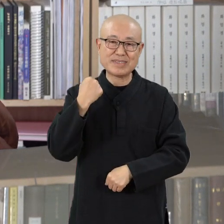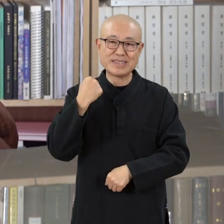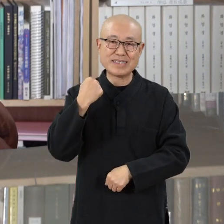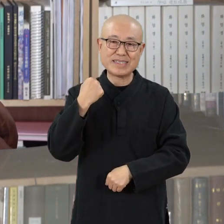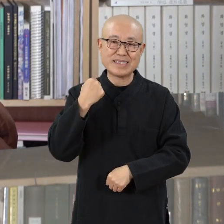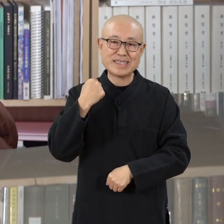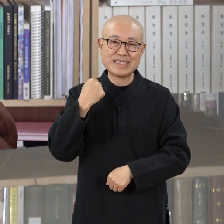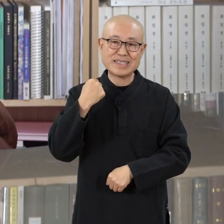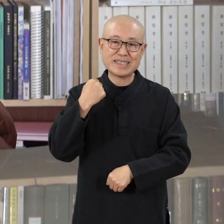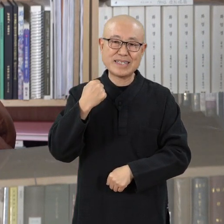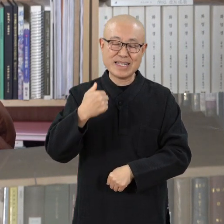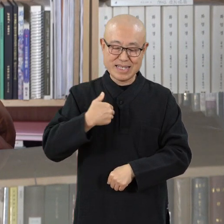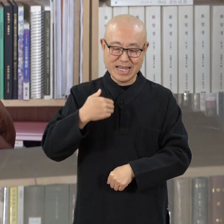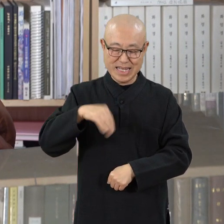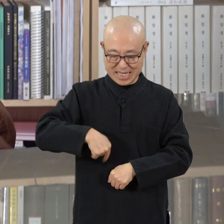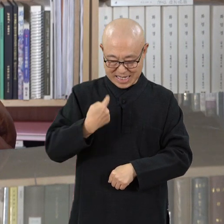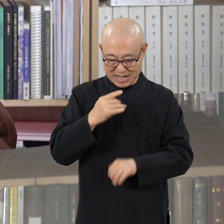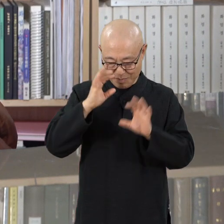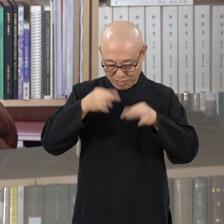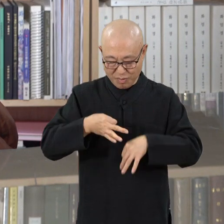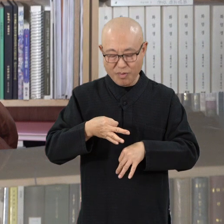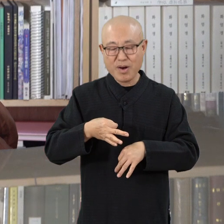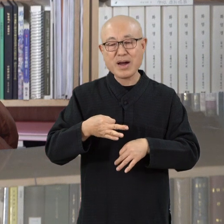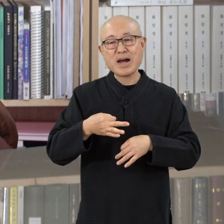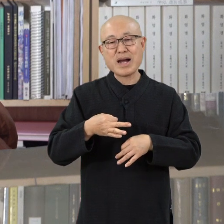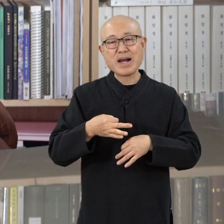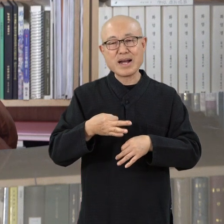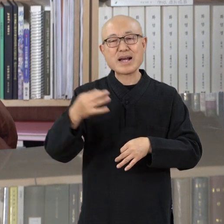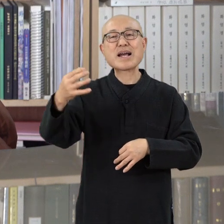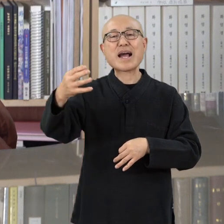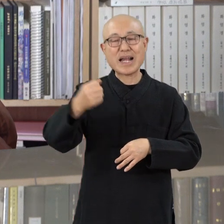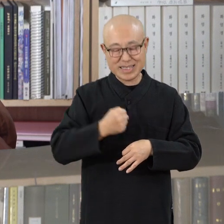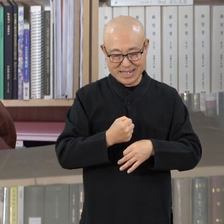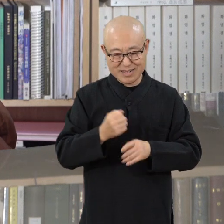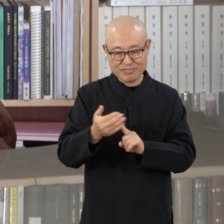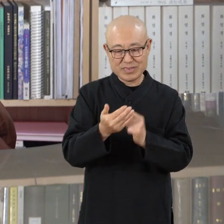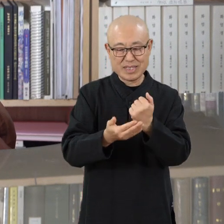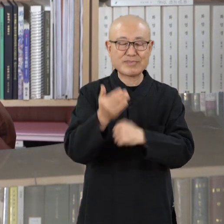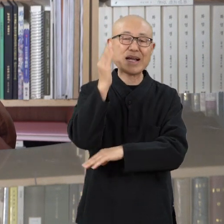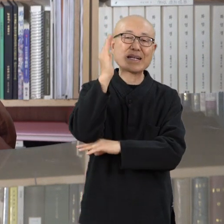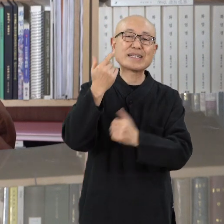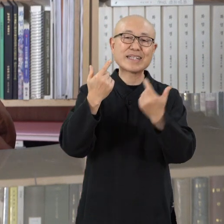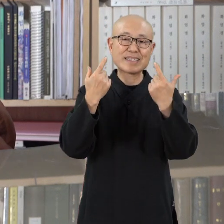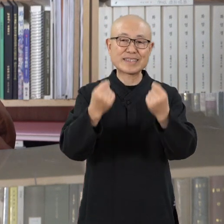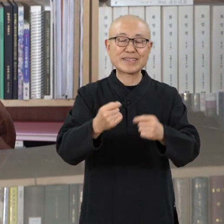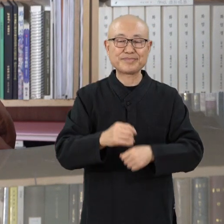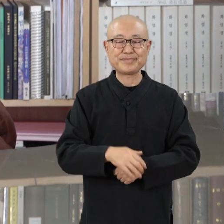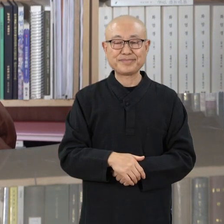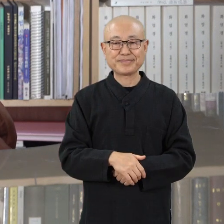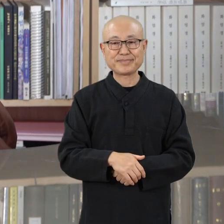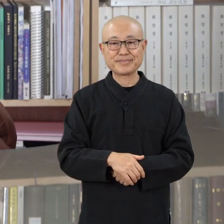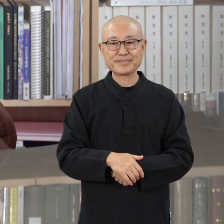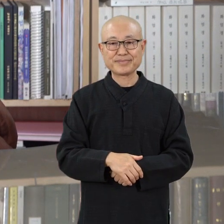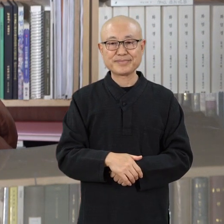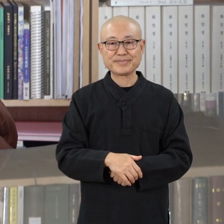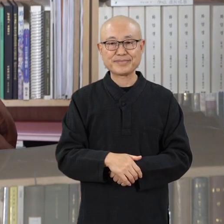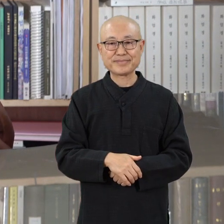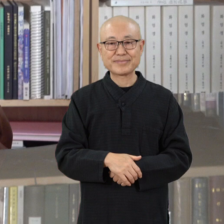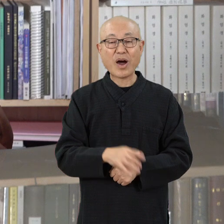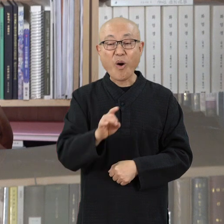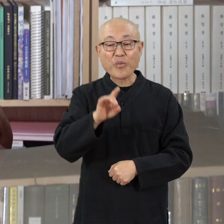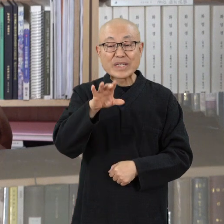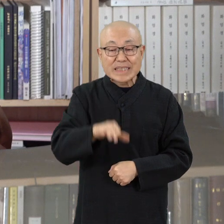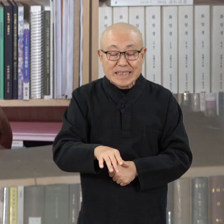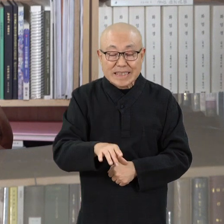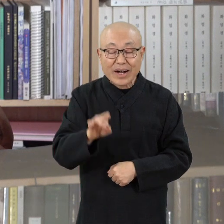내가 갖추는 거, 갈고 다듬는 거, 그것이 부처님의 가르침이다. 그래서 어디에 있든지